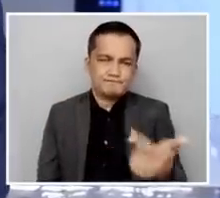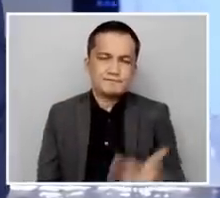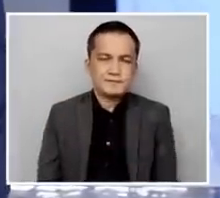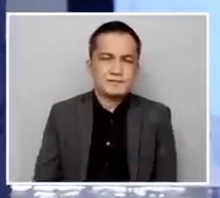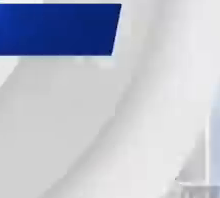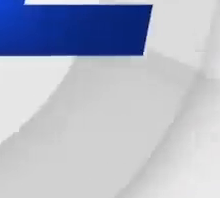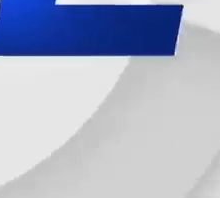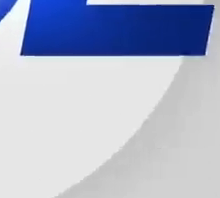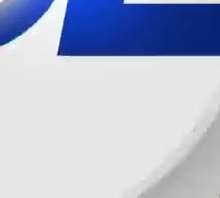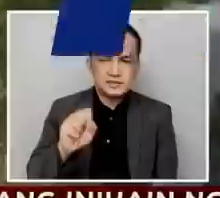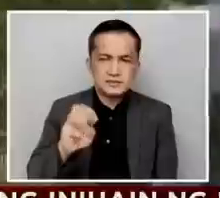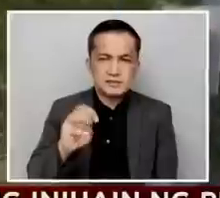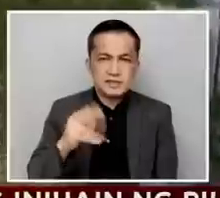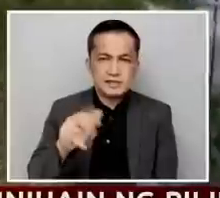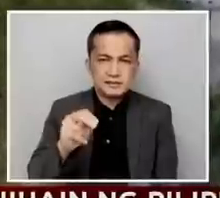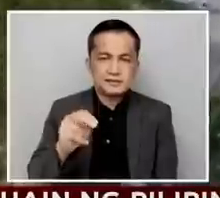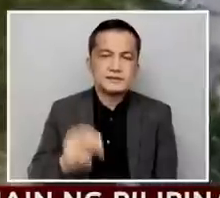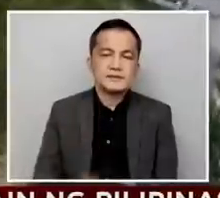Manahan.